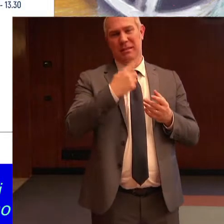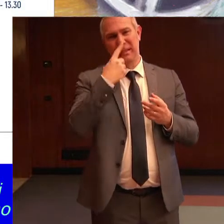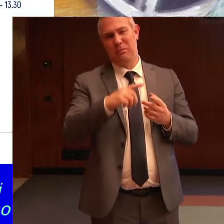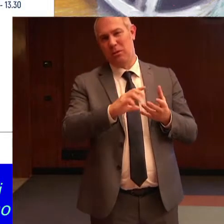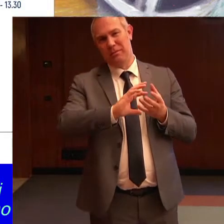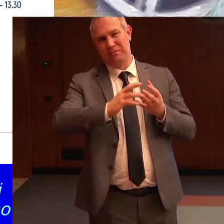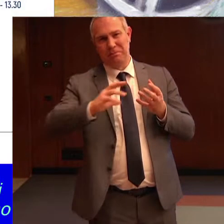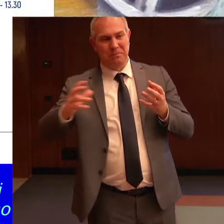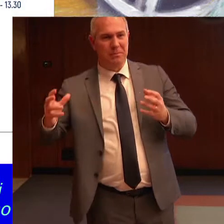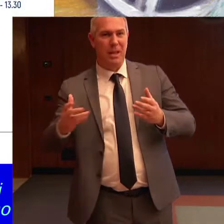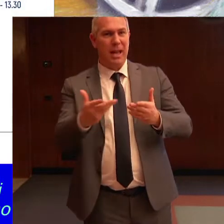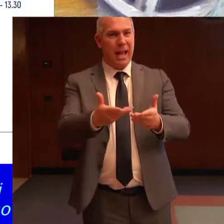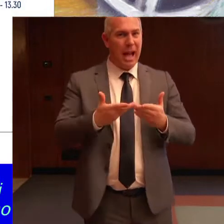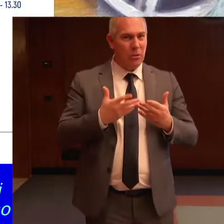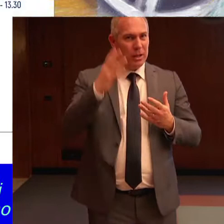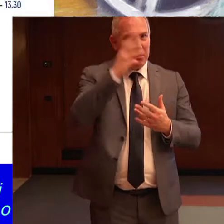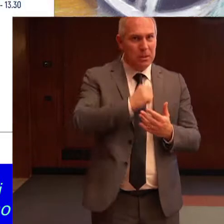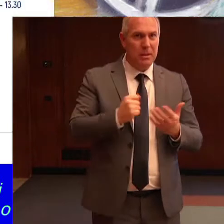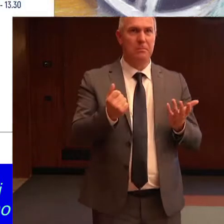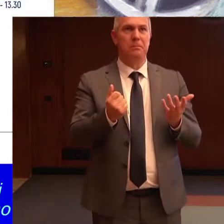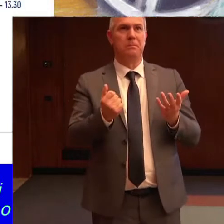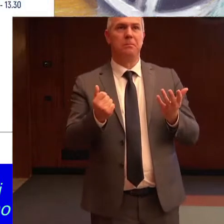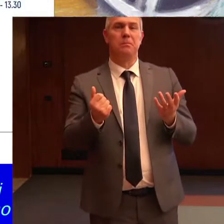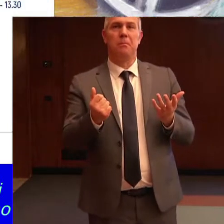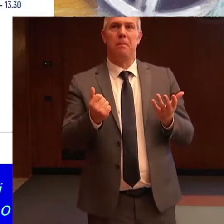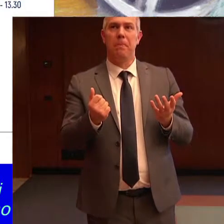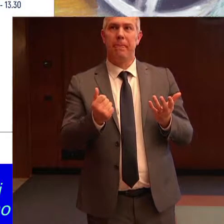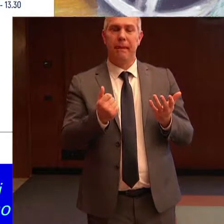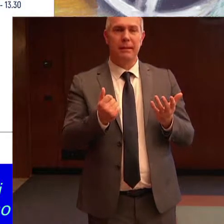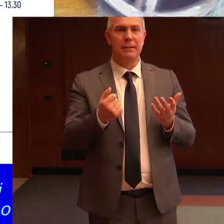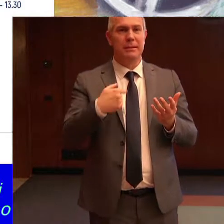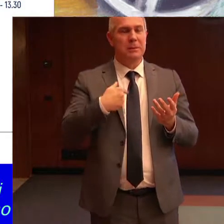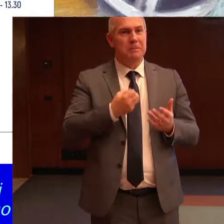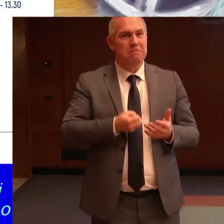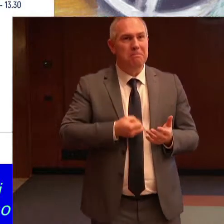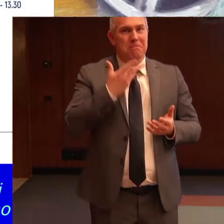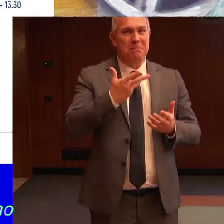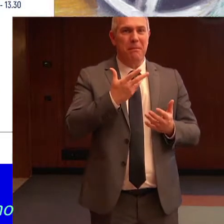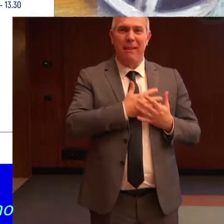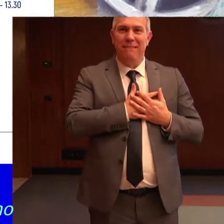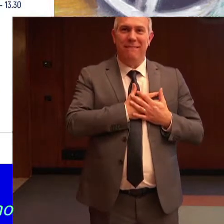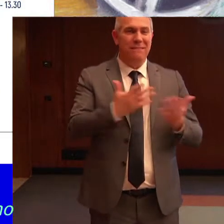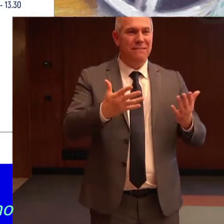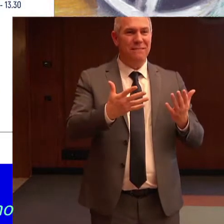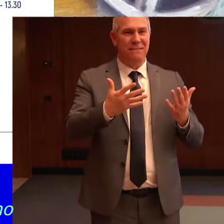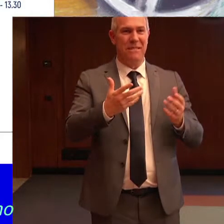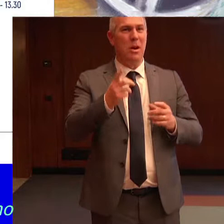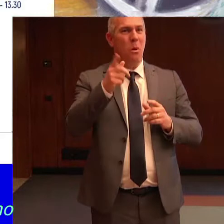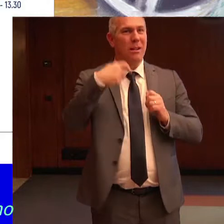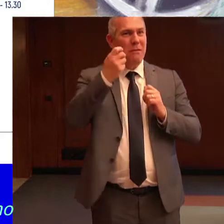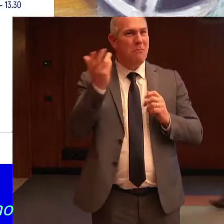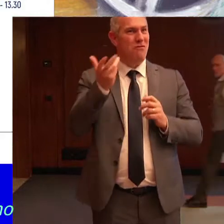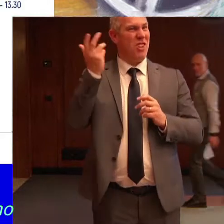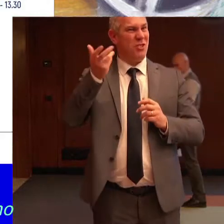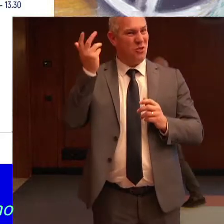che ci aiuteranno a capire meglio quello che noi istintivamente adoriamo, queste fiction, questo film,